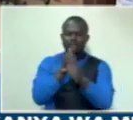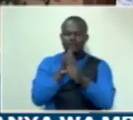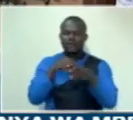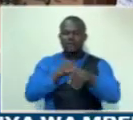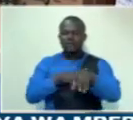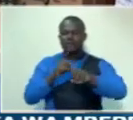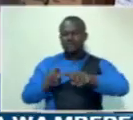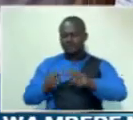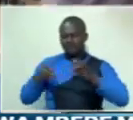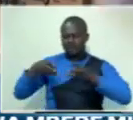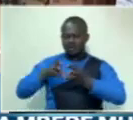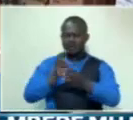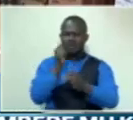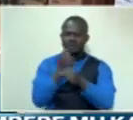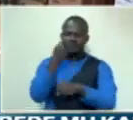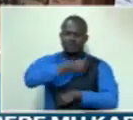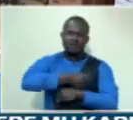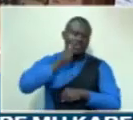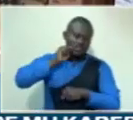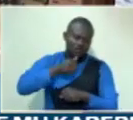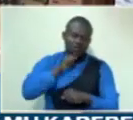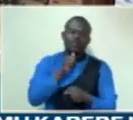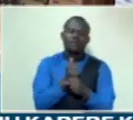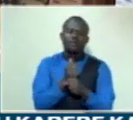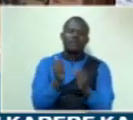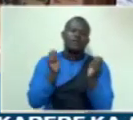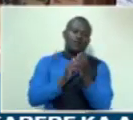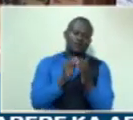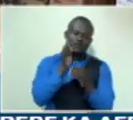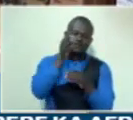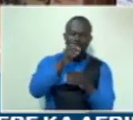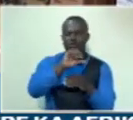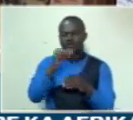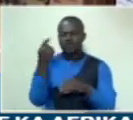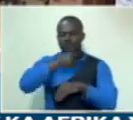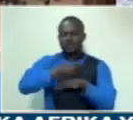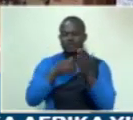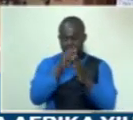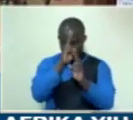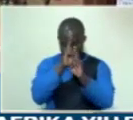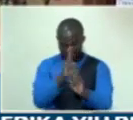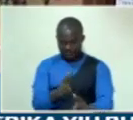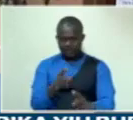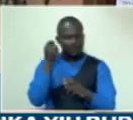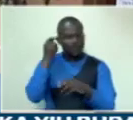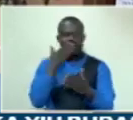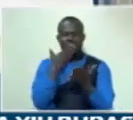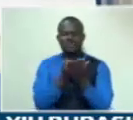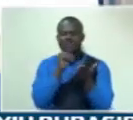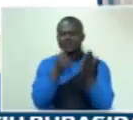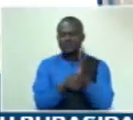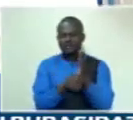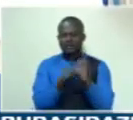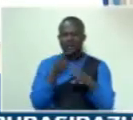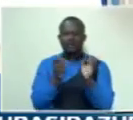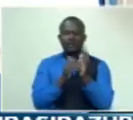shift ku buryo wakoze uyu munsi ejo rasiba akazaga kurundi utarakoze uyu munsi ku buryo ingamba usanga bazubahiriza bakabyumva neza nta kibazo